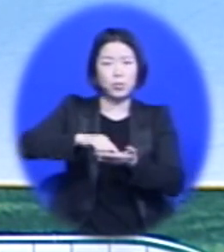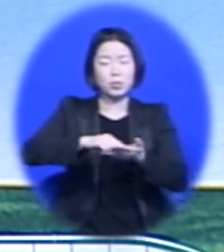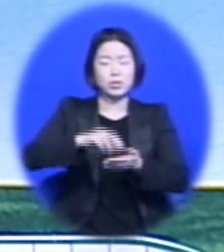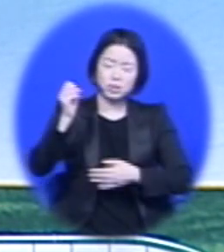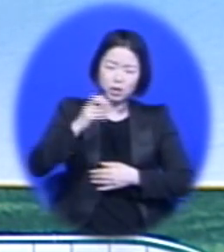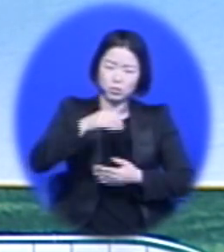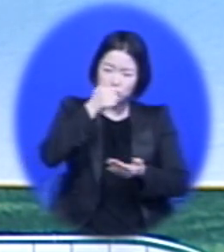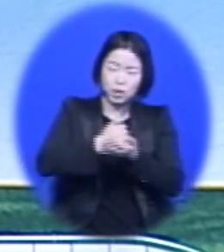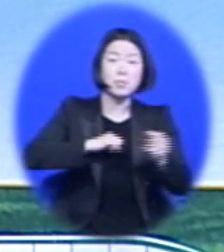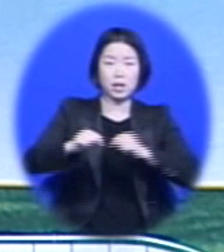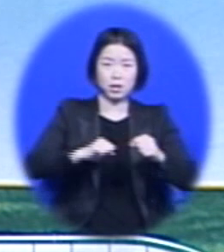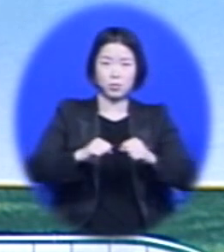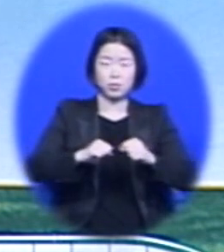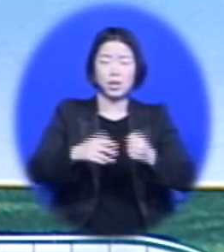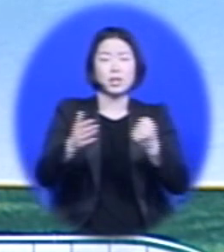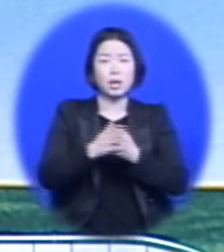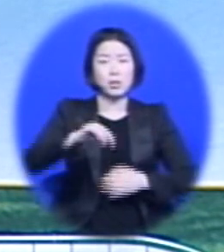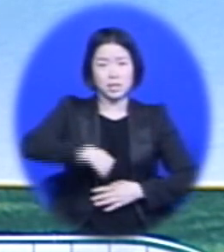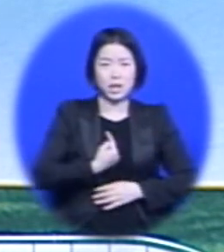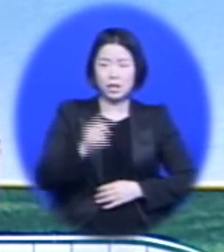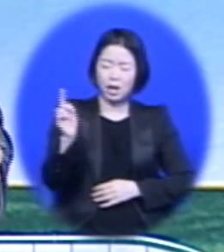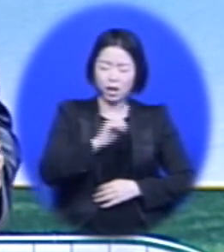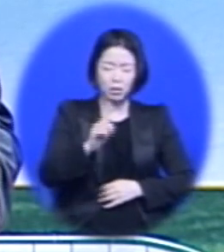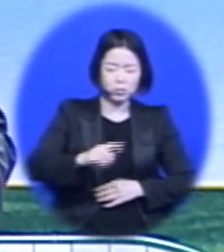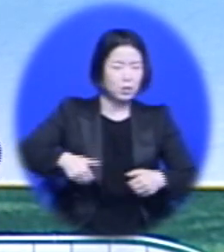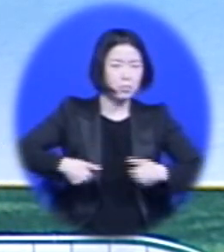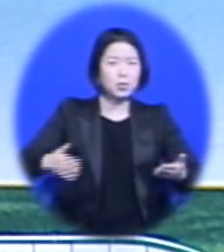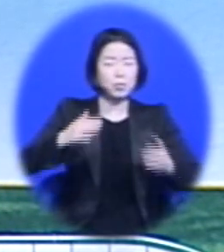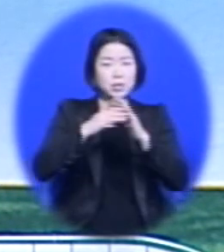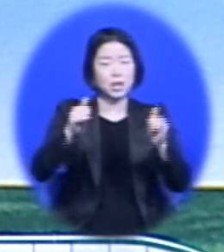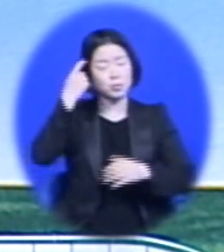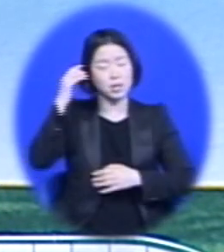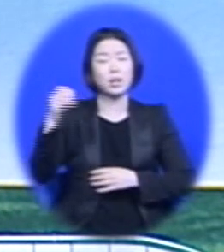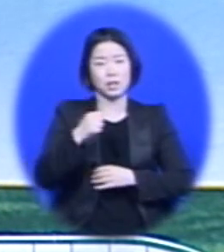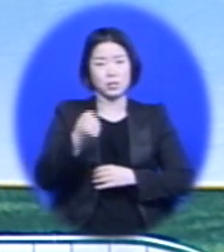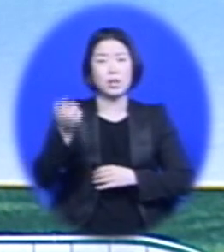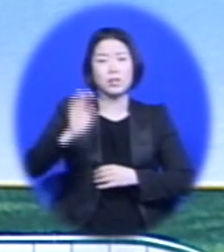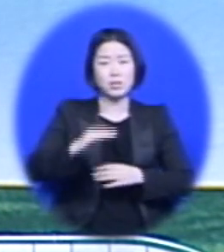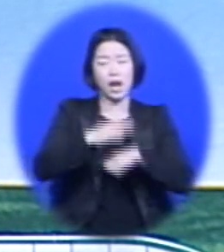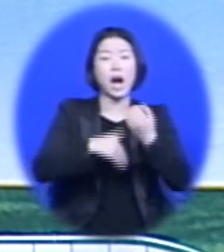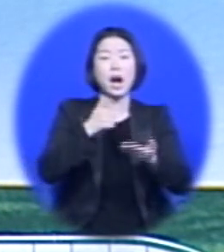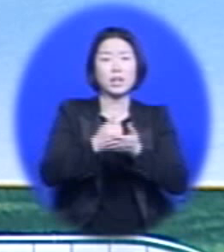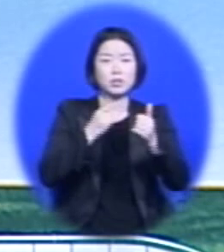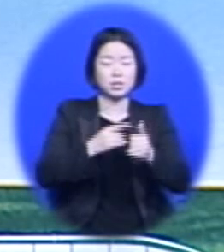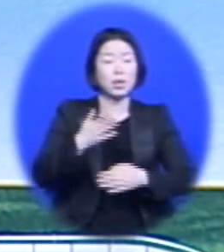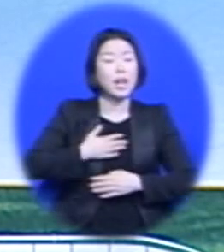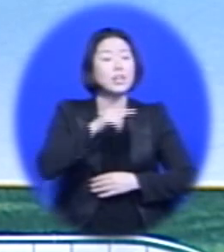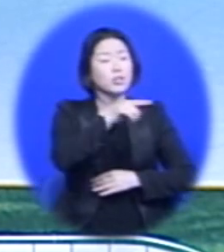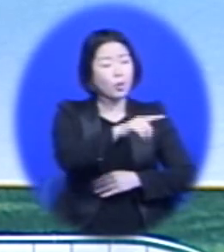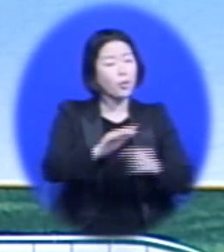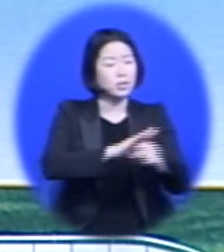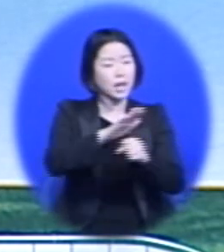짓고 그래서 자기는 아무 쓸모 없는 사람이라고 생각했답니다. 그런데 하나님께서 나는 너를